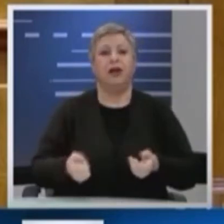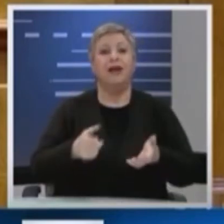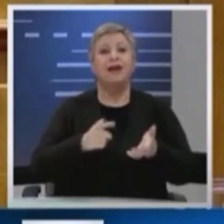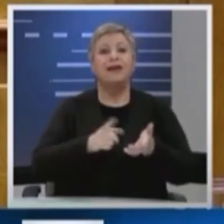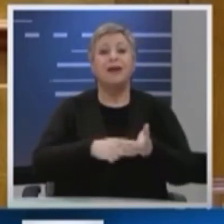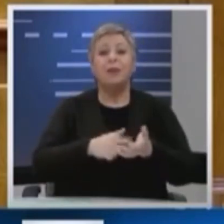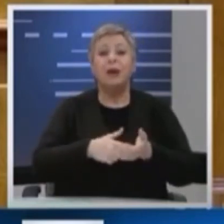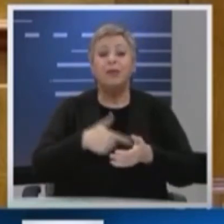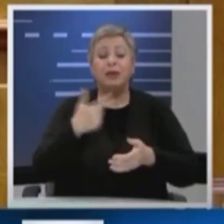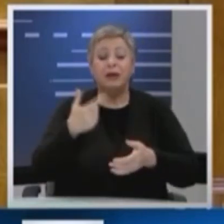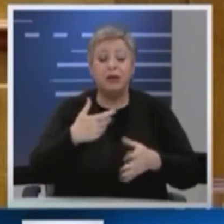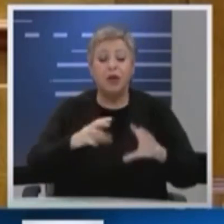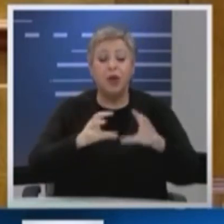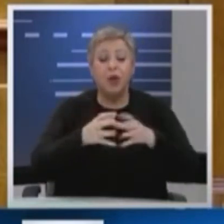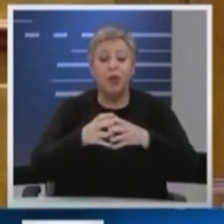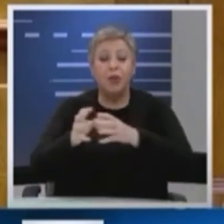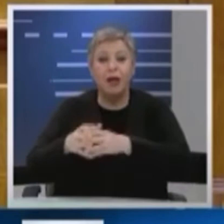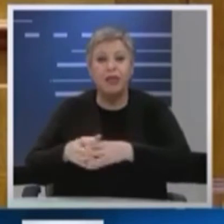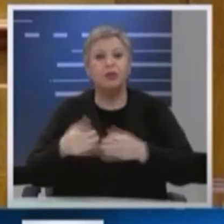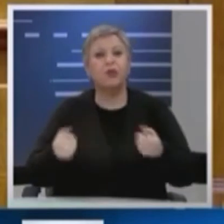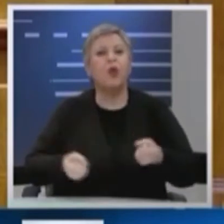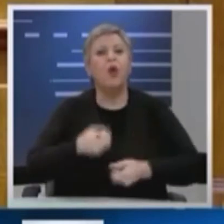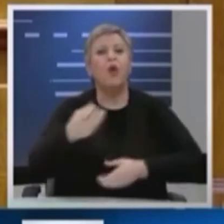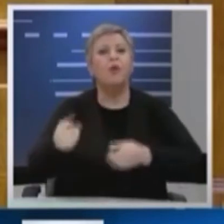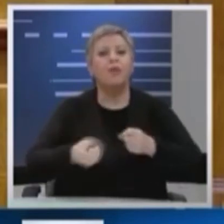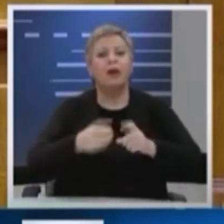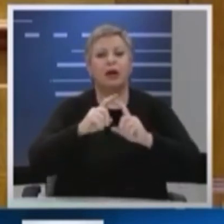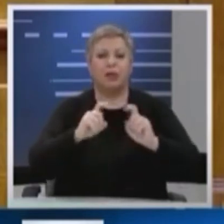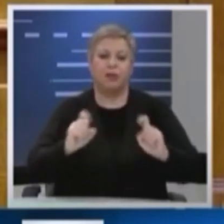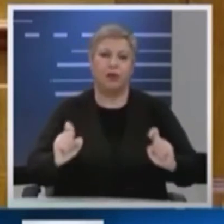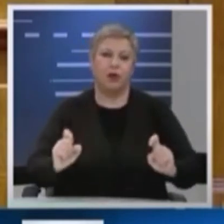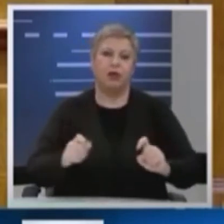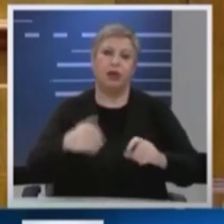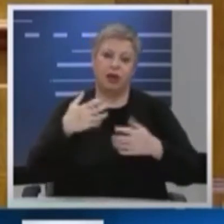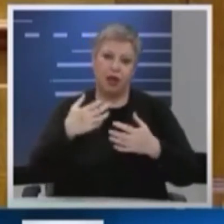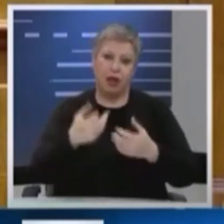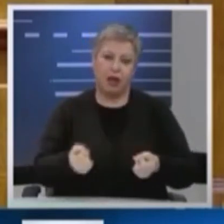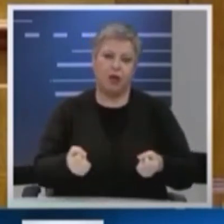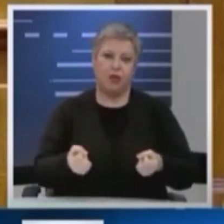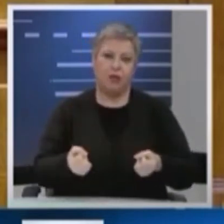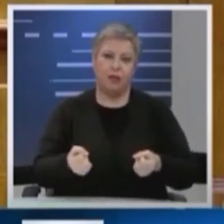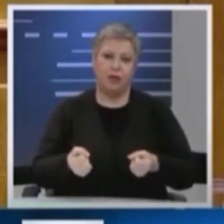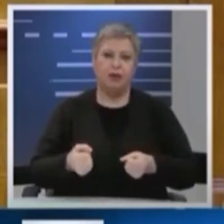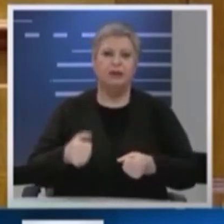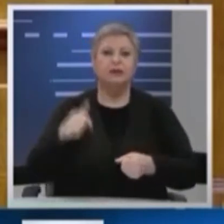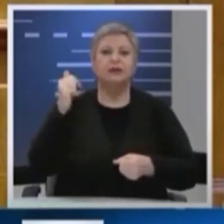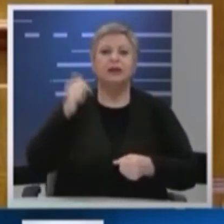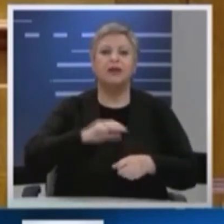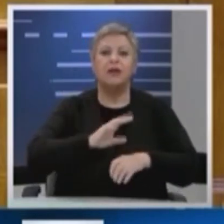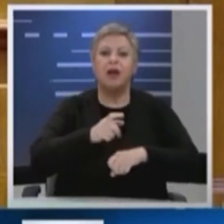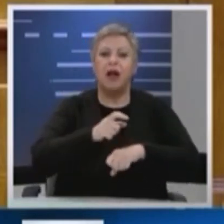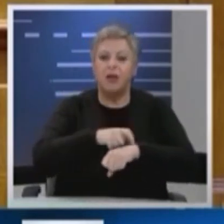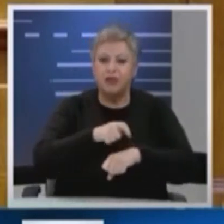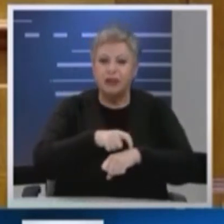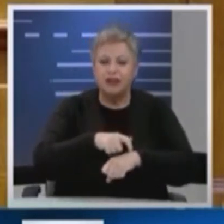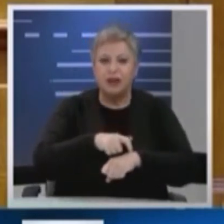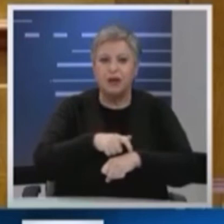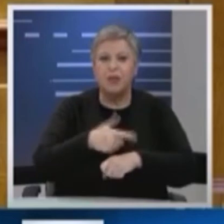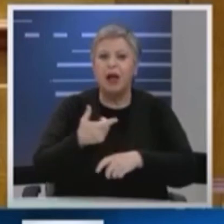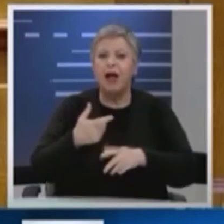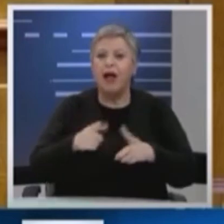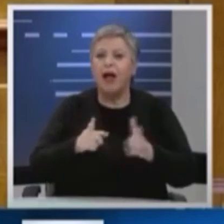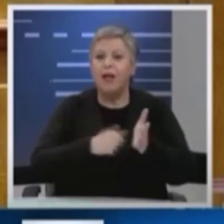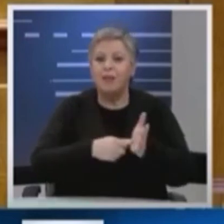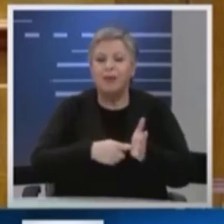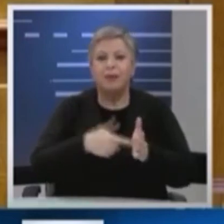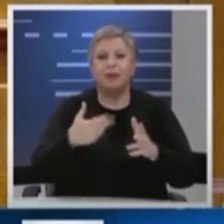των παραγωγικών δυνάμεων. Και άρα ένα κράτος διαφορετικό που γίνεται πλοηγός και όχι αντίπαλος της ανάπτυξης.